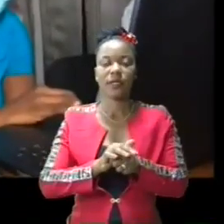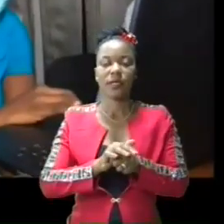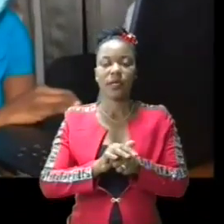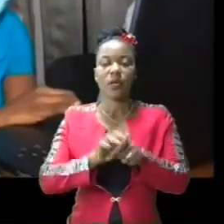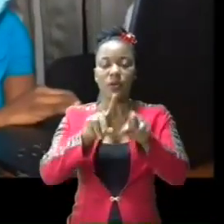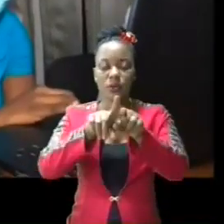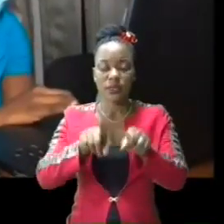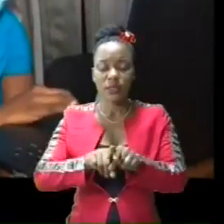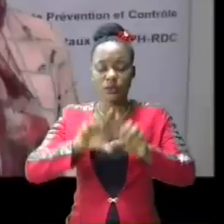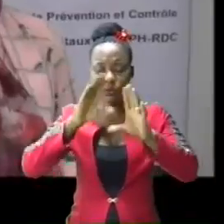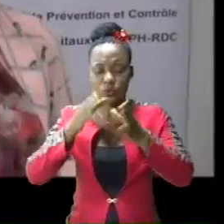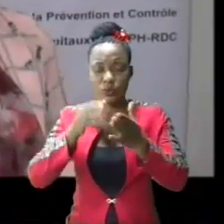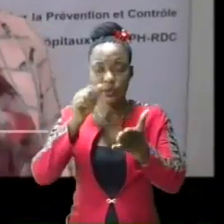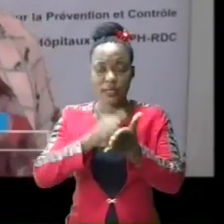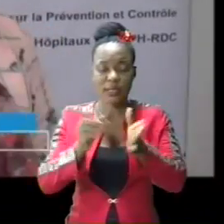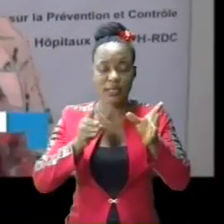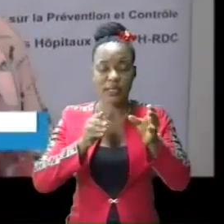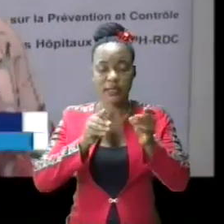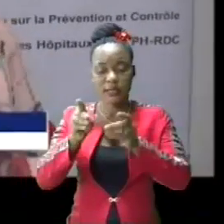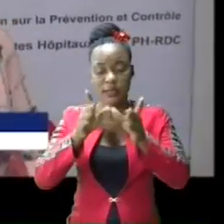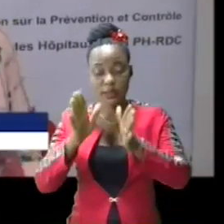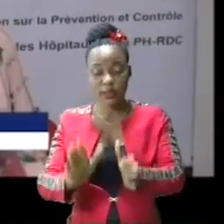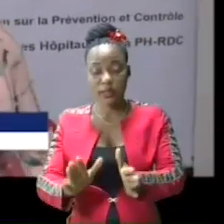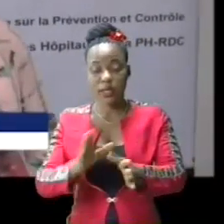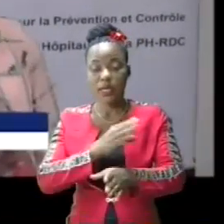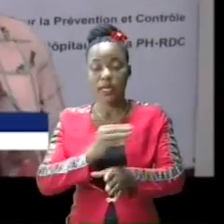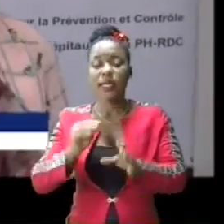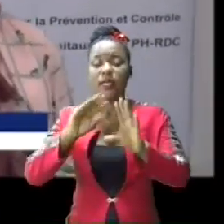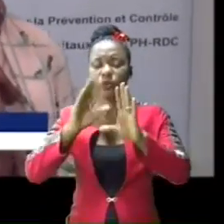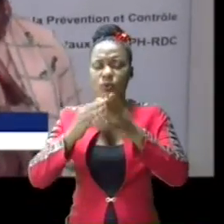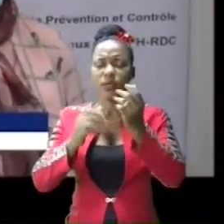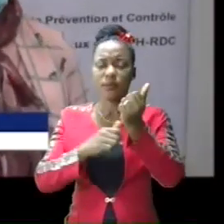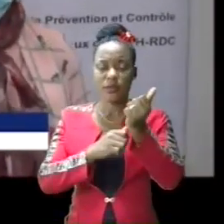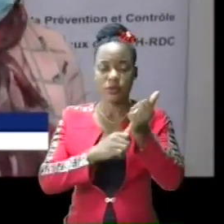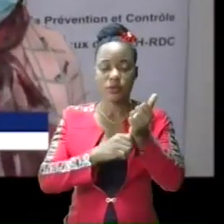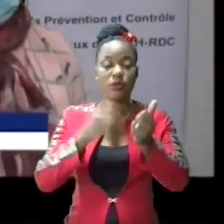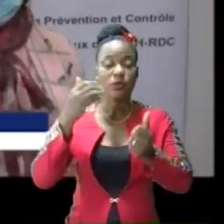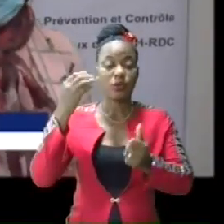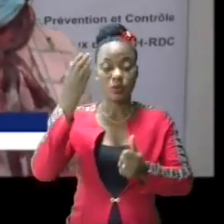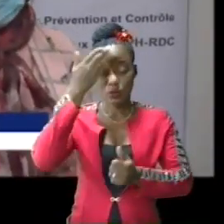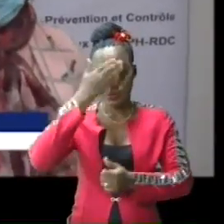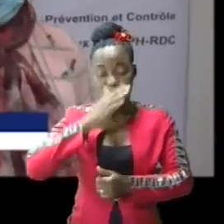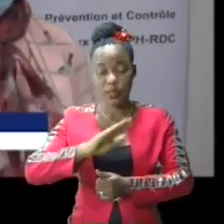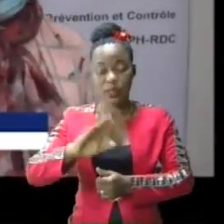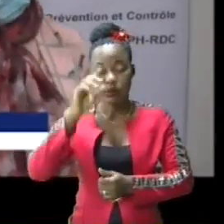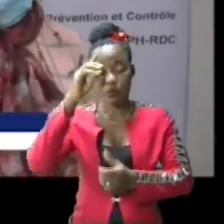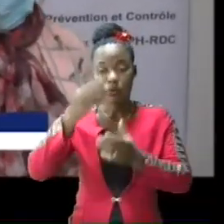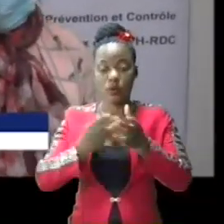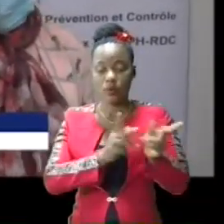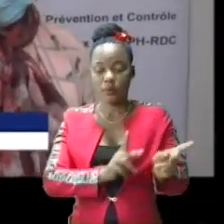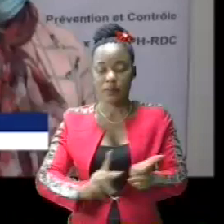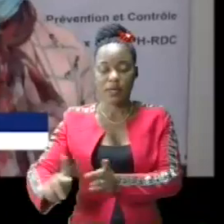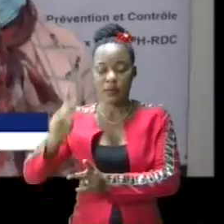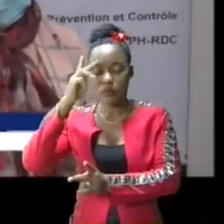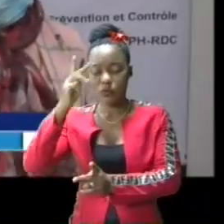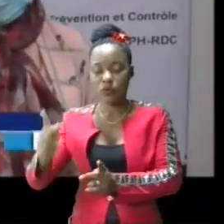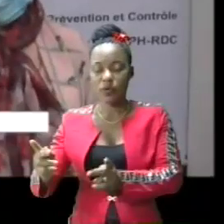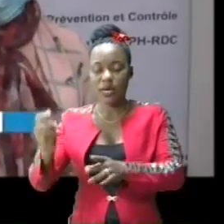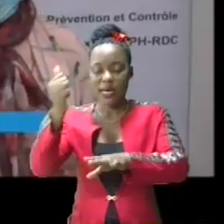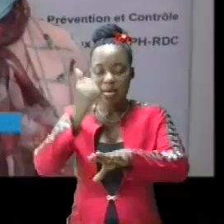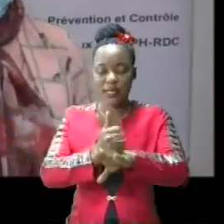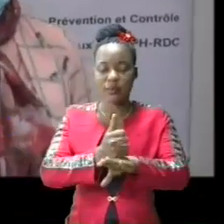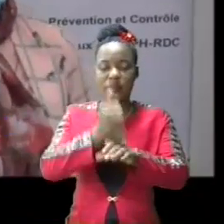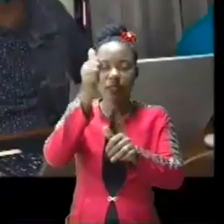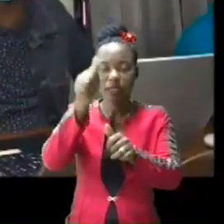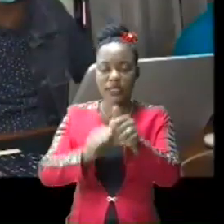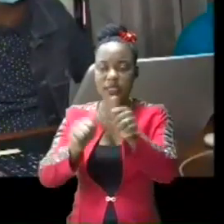la finalité, les dirigeants, les gestionnaires des hôpitaux puissent arriver à produire un plan de contingence pour adapter aux réalités de